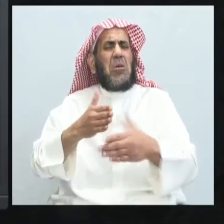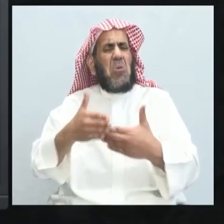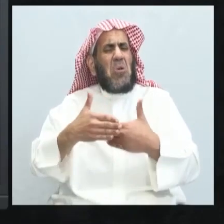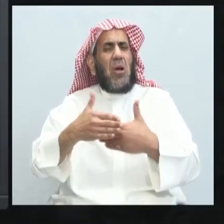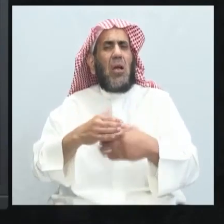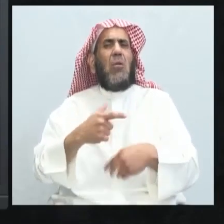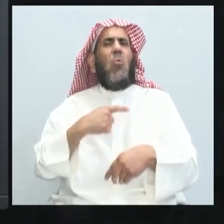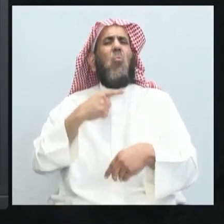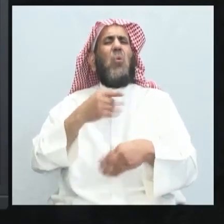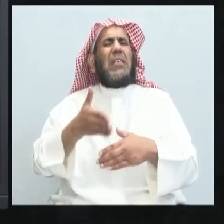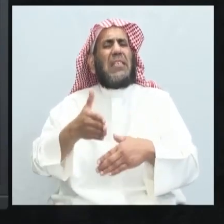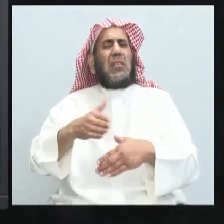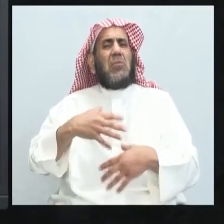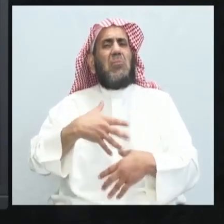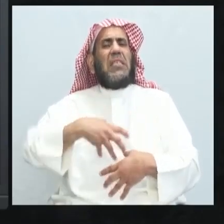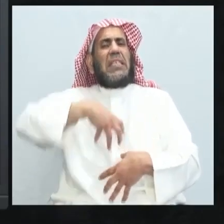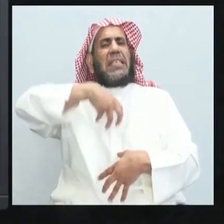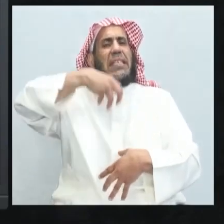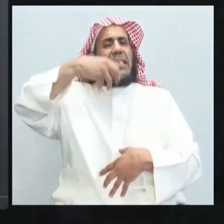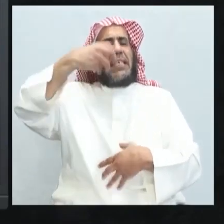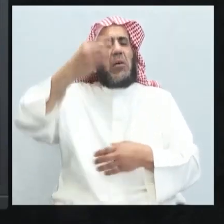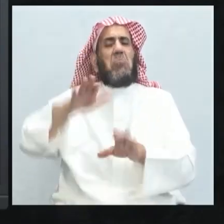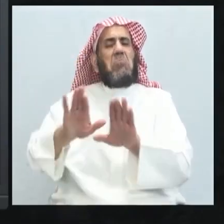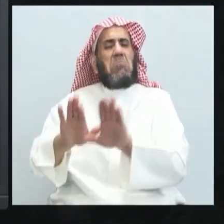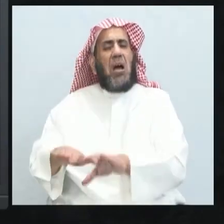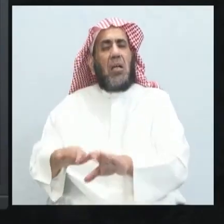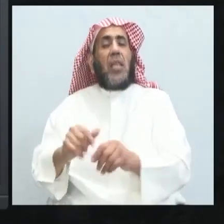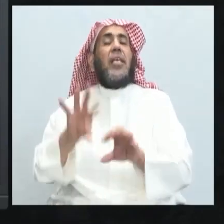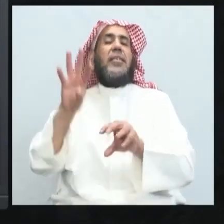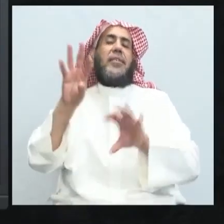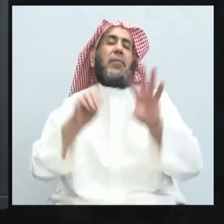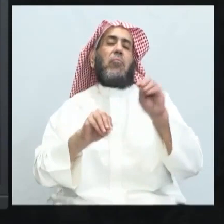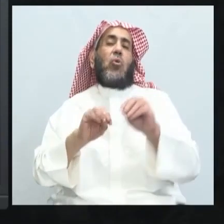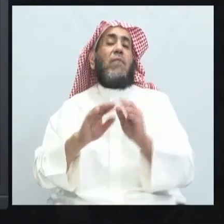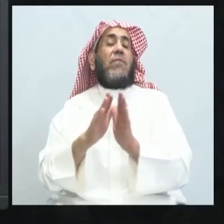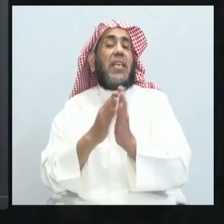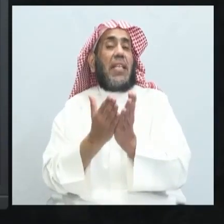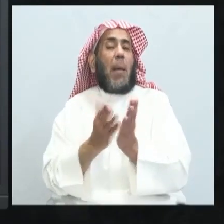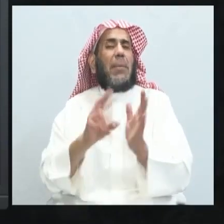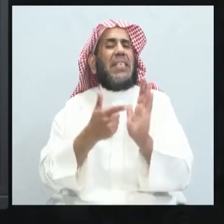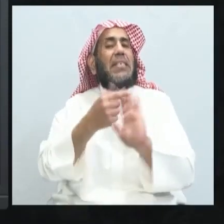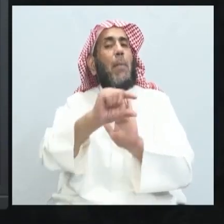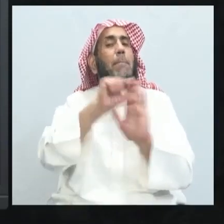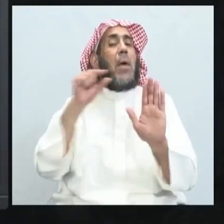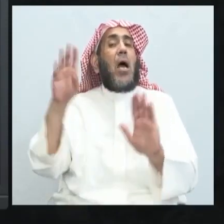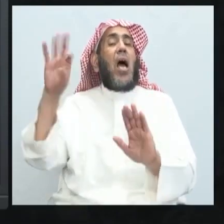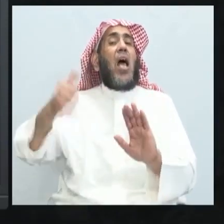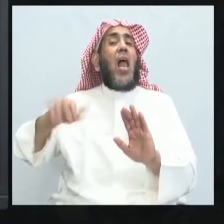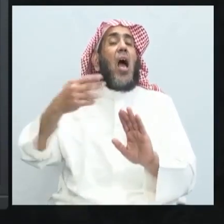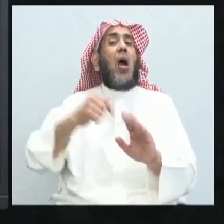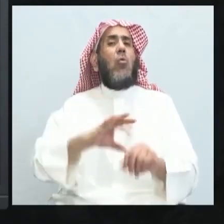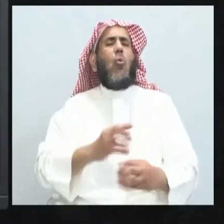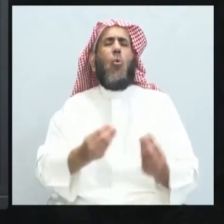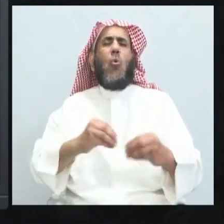وكان في رمقه الاخير ثم مات عن عند اسماء هذه قصه ذكرت في كتاب الاغاني وكيف ان يعني من شده العشق